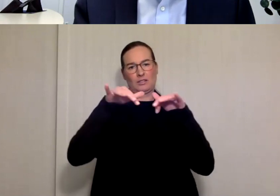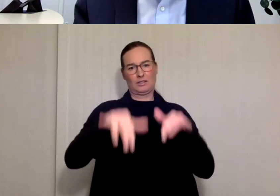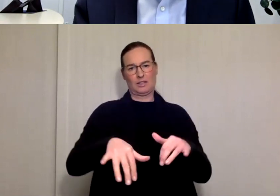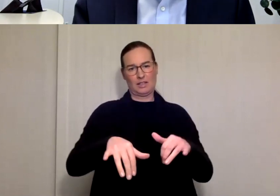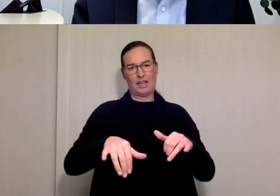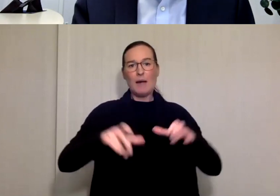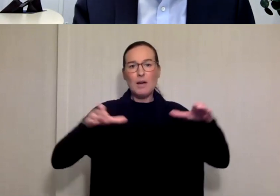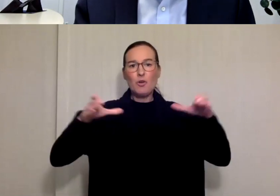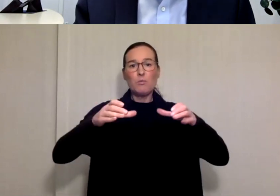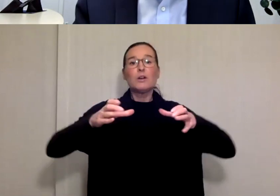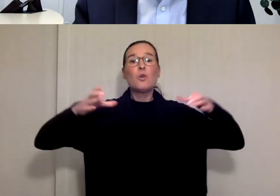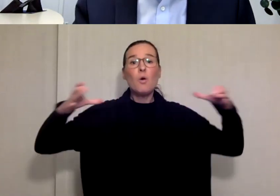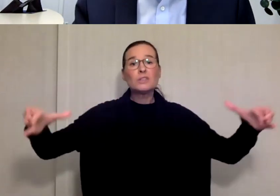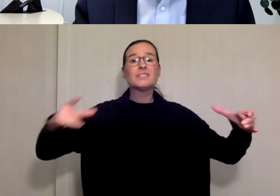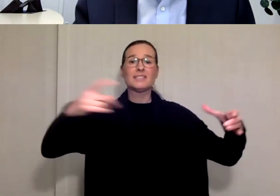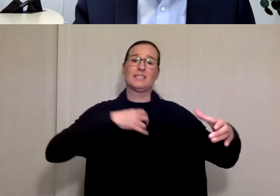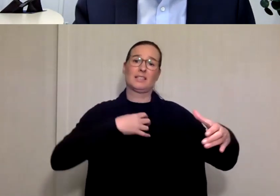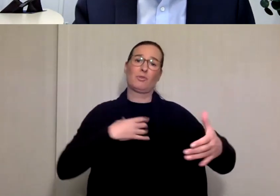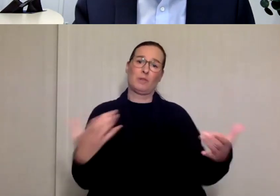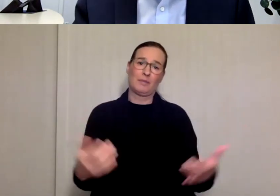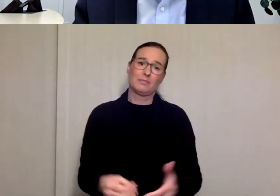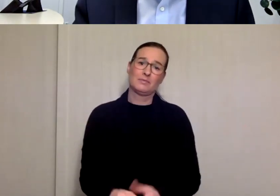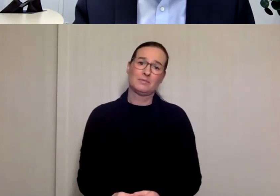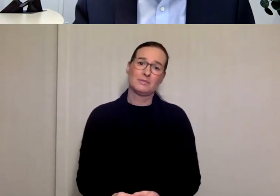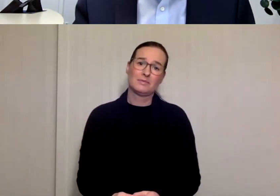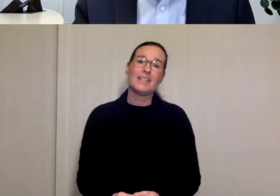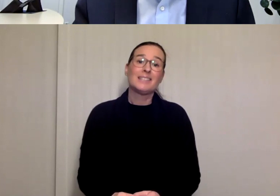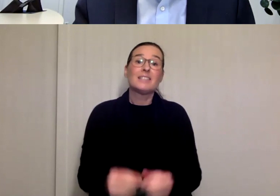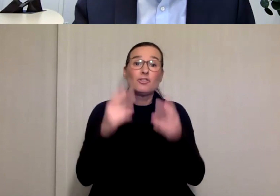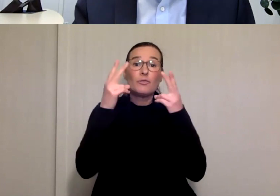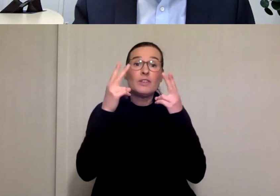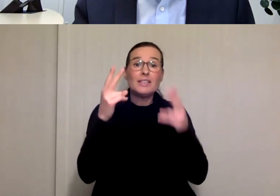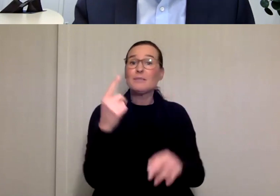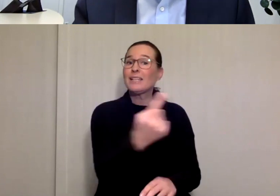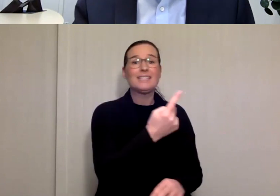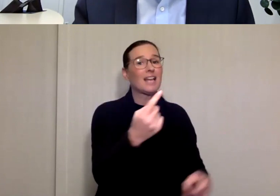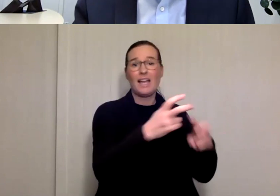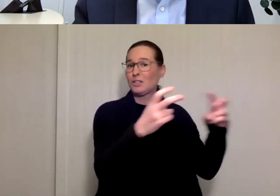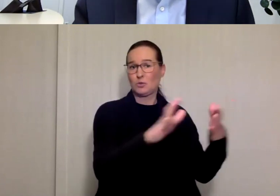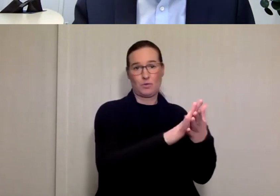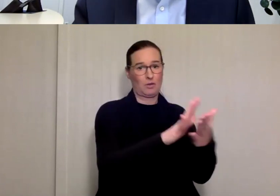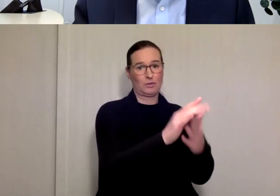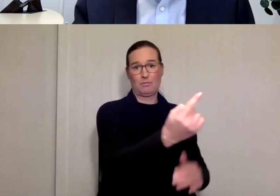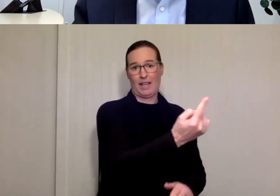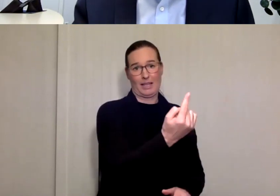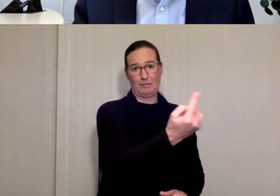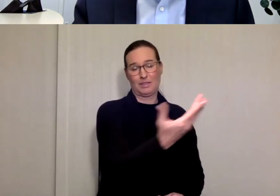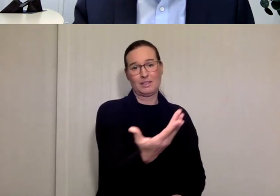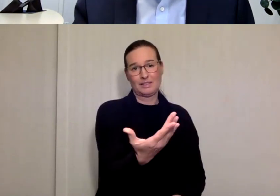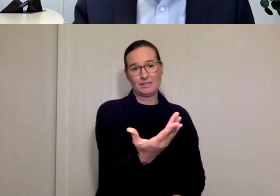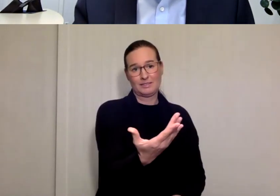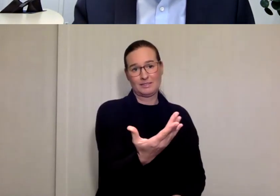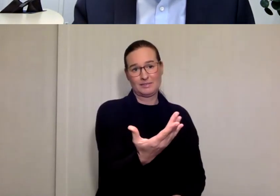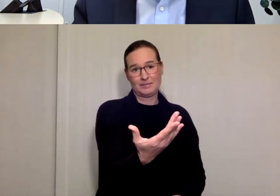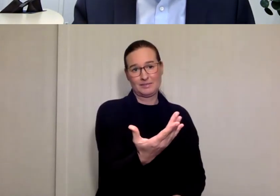derzeit wirklich ein Problem. Es ist ganz arg wichtig, dass man nicht alleine zu Hause bleibt. Und insbesondere die Menschen, vielleicht kann ich das versuchen, mal als